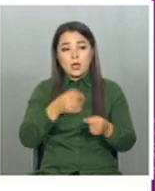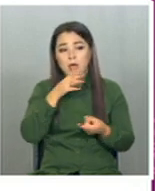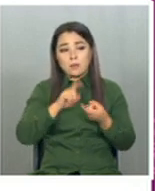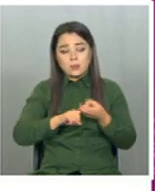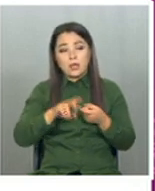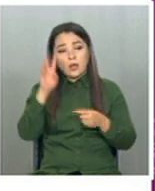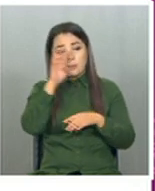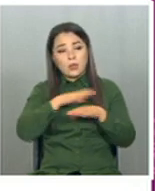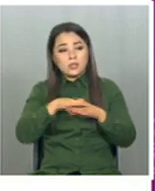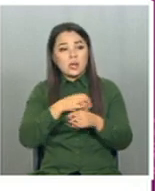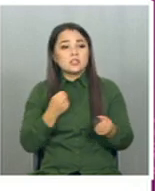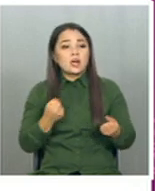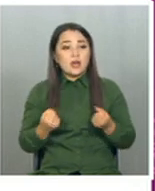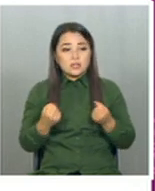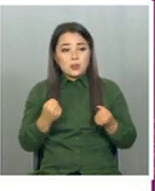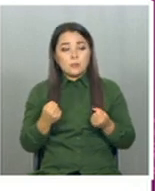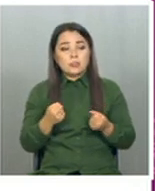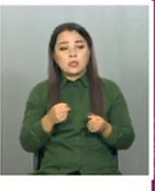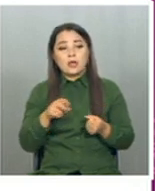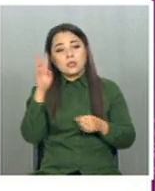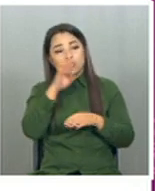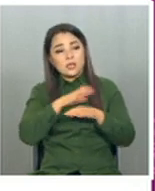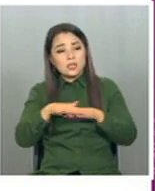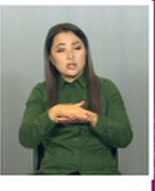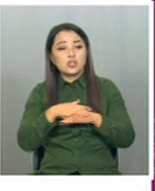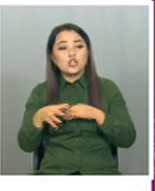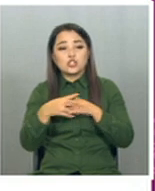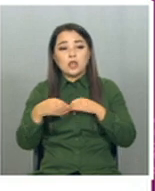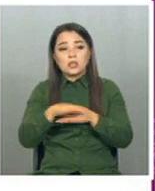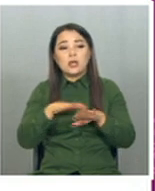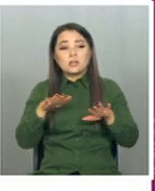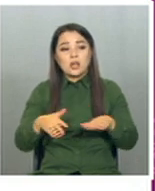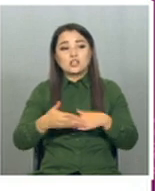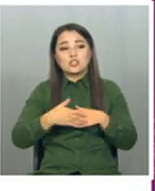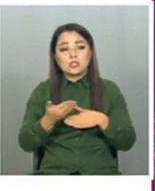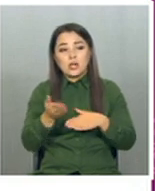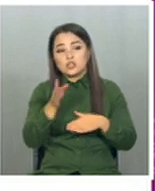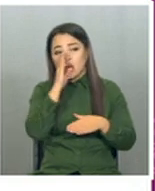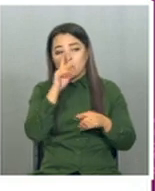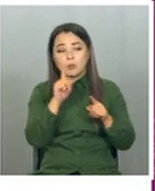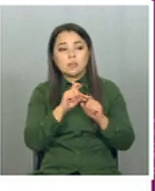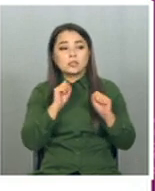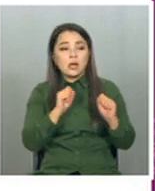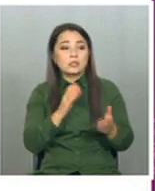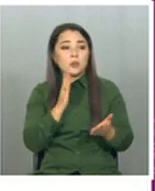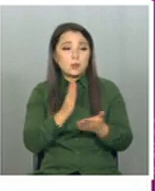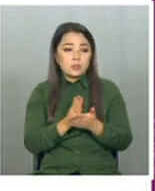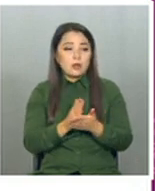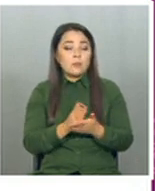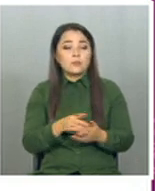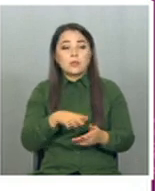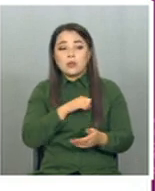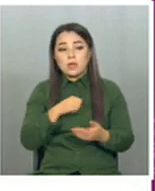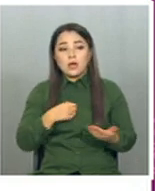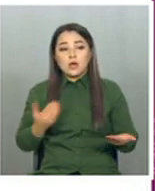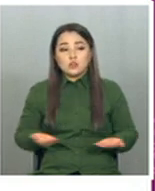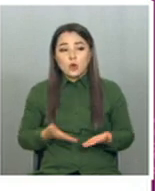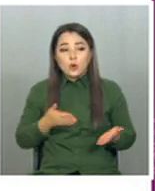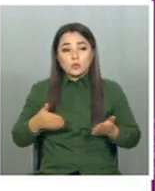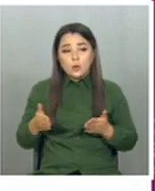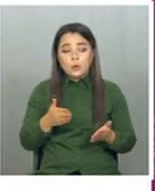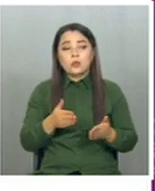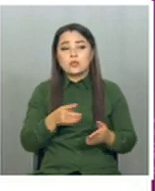мемлекетті нығайтып, елін, жерін сыртқы жаулардан сақтаған. Азаттық жолында